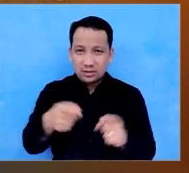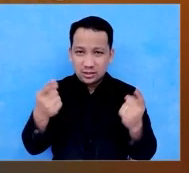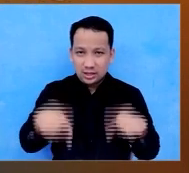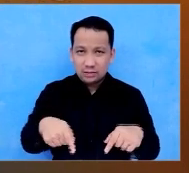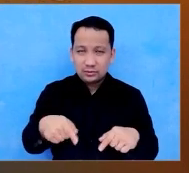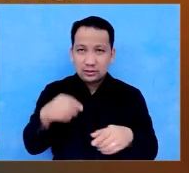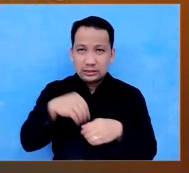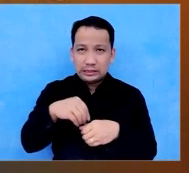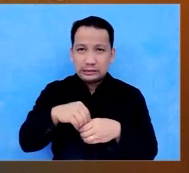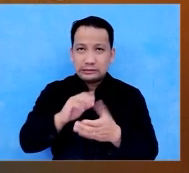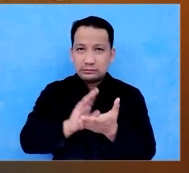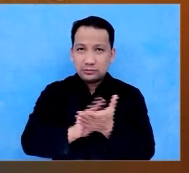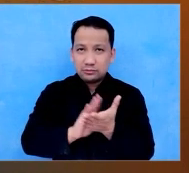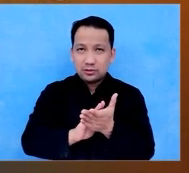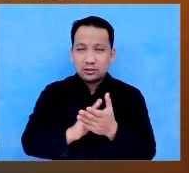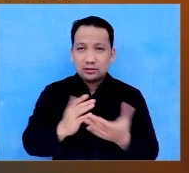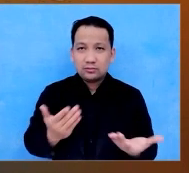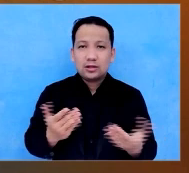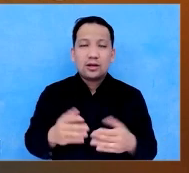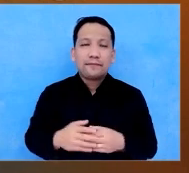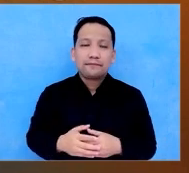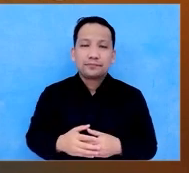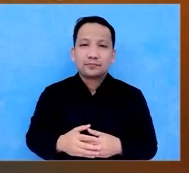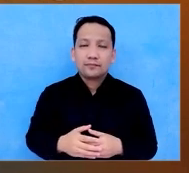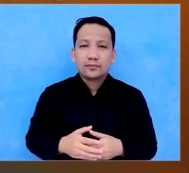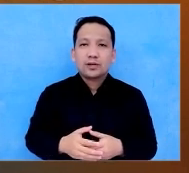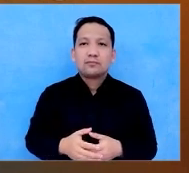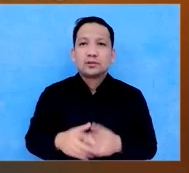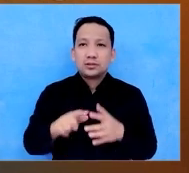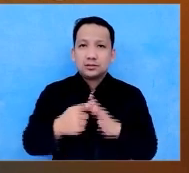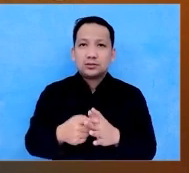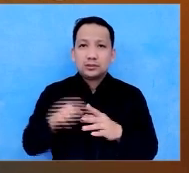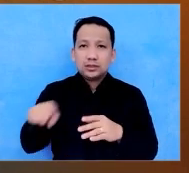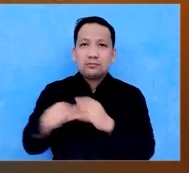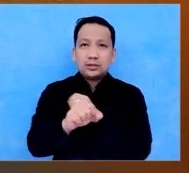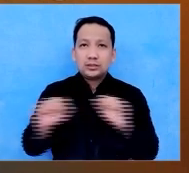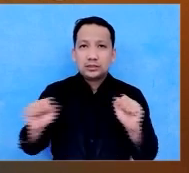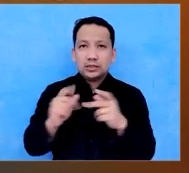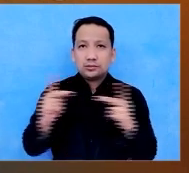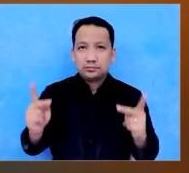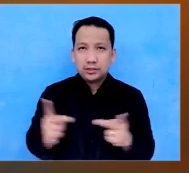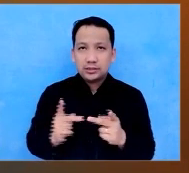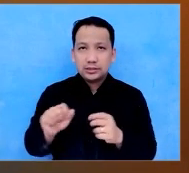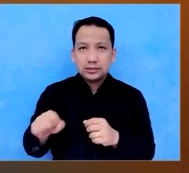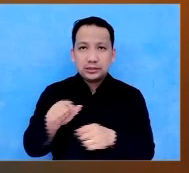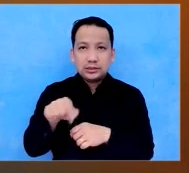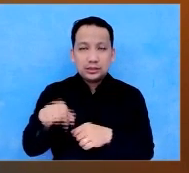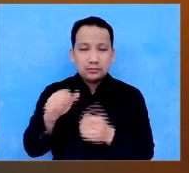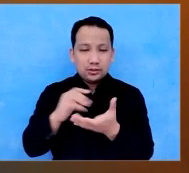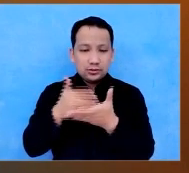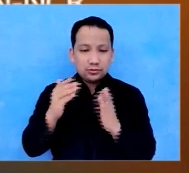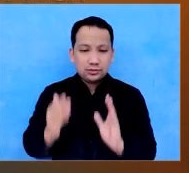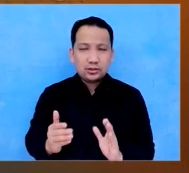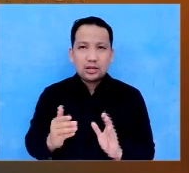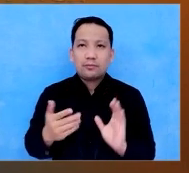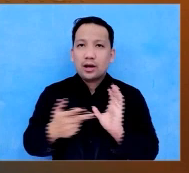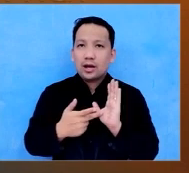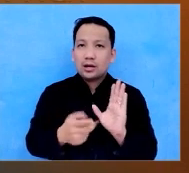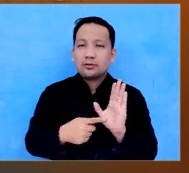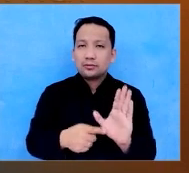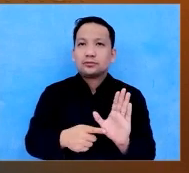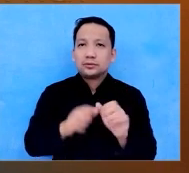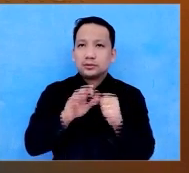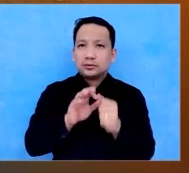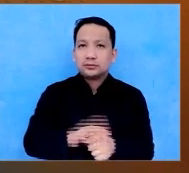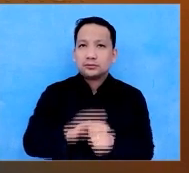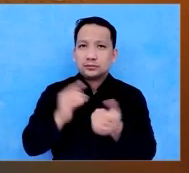na nangyari sa loob mismo ng paaralan na nagsisilbing safe space sana ng mga mag-aaral. Magkakaroon daw ng stress